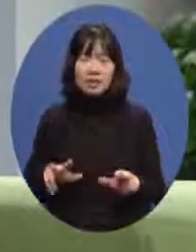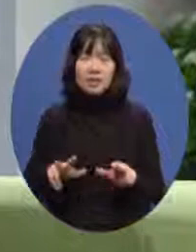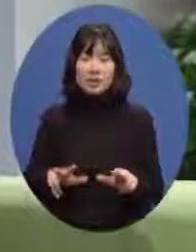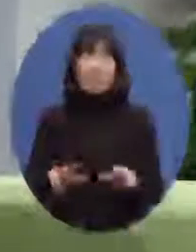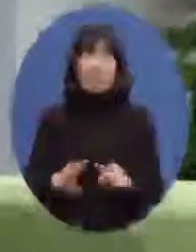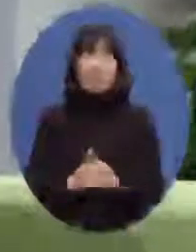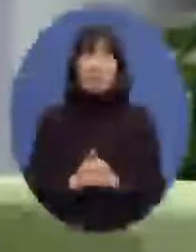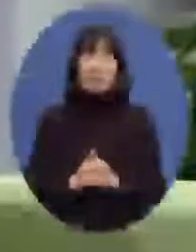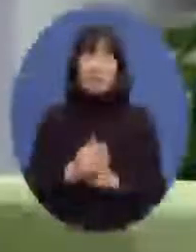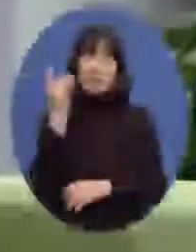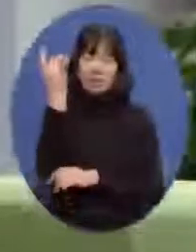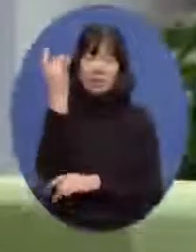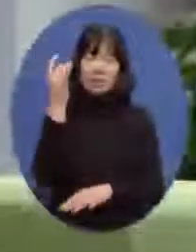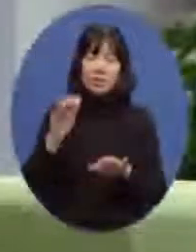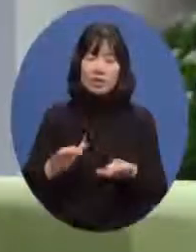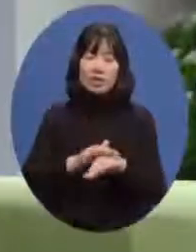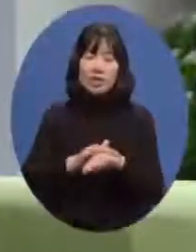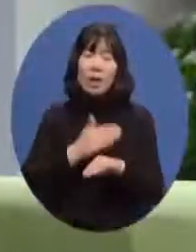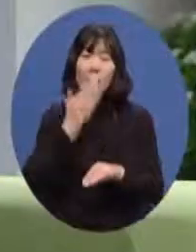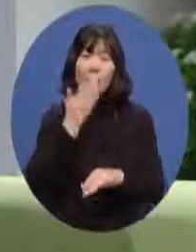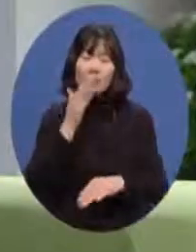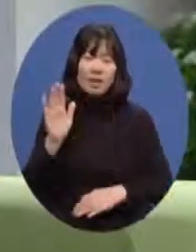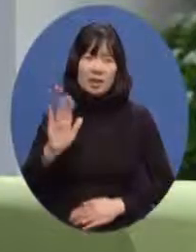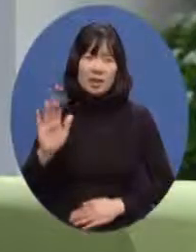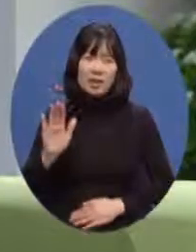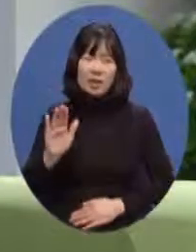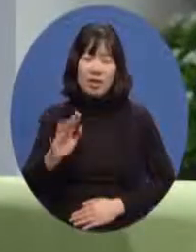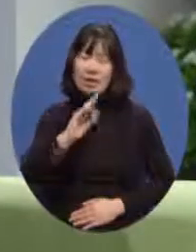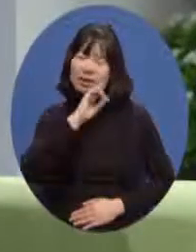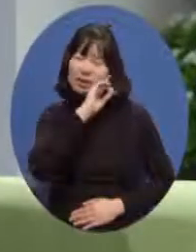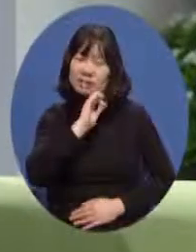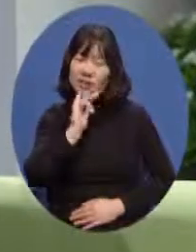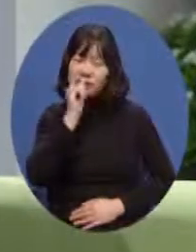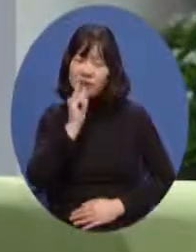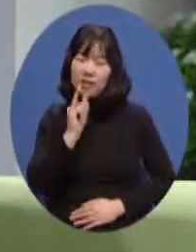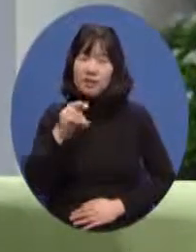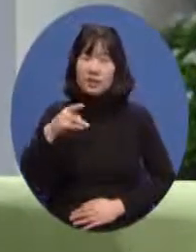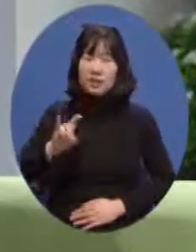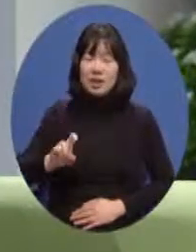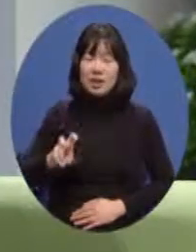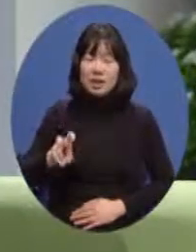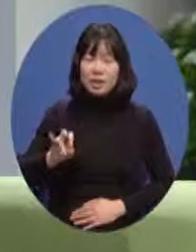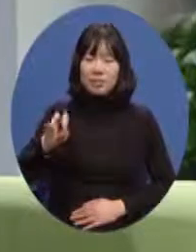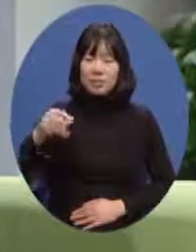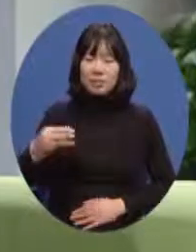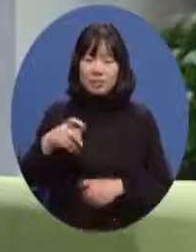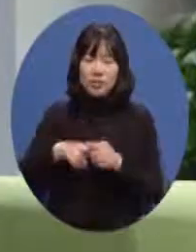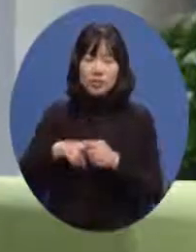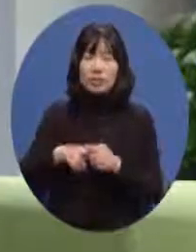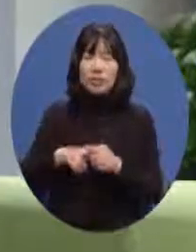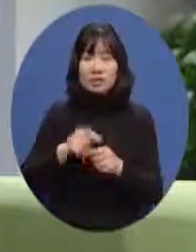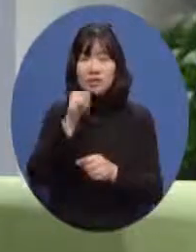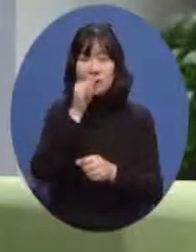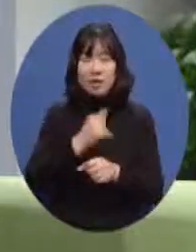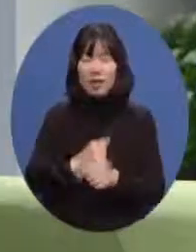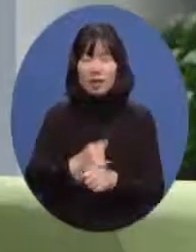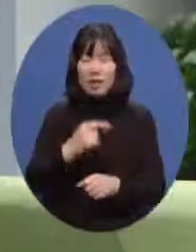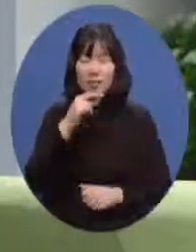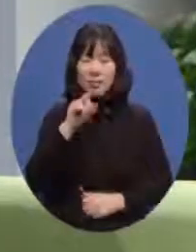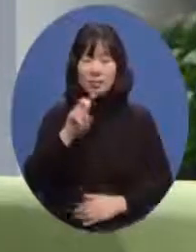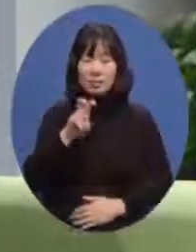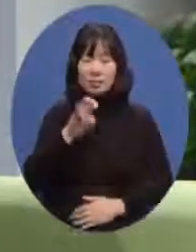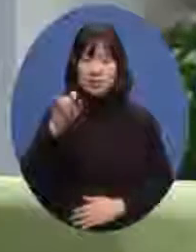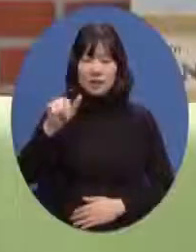이제 일단은 기본적으로 잘 안 먹는다 할 때 의심하는 거는 생물학적인 문제입니다. 그러니까 미각이 너무 예민하거나 아니면 위가